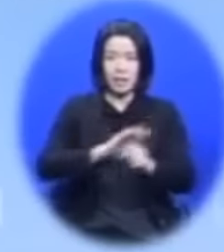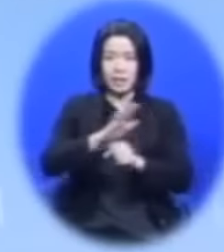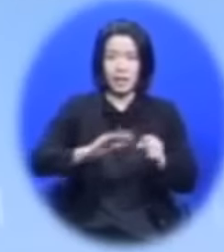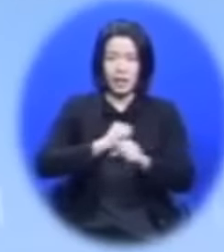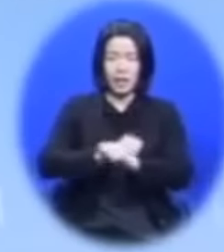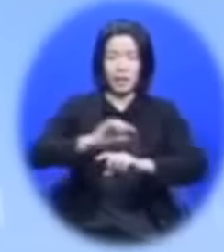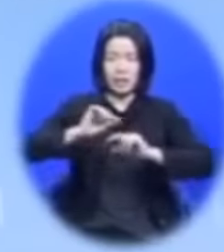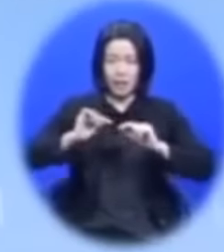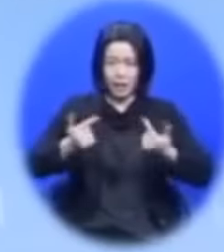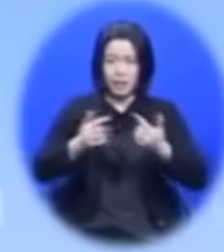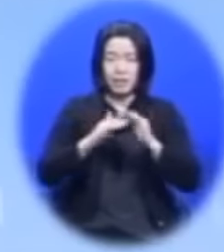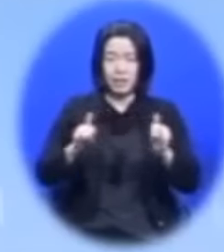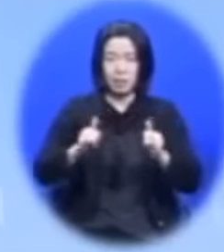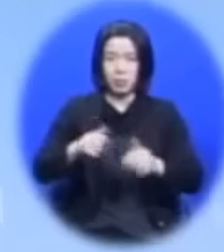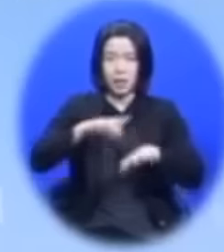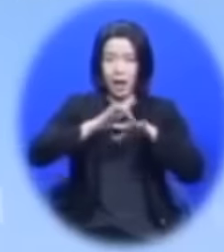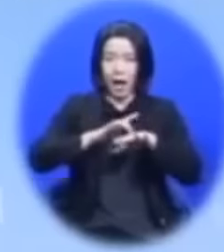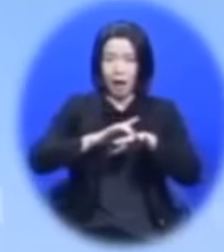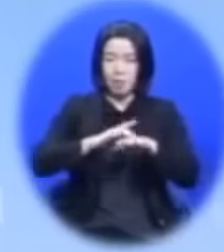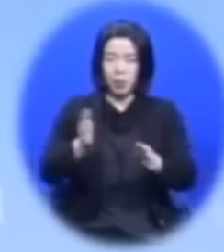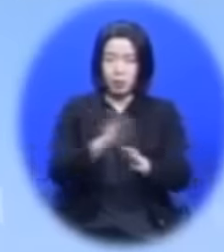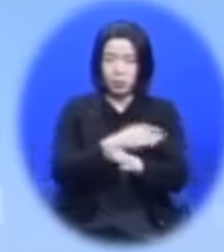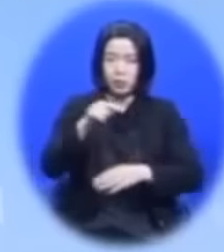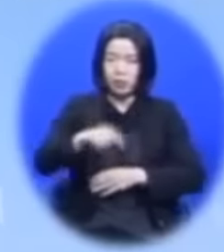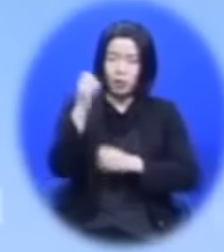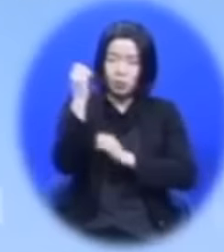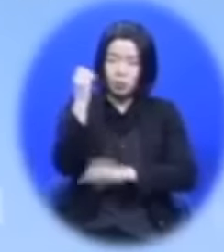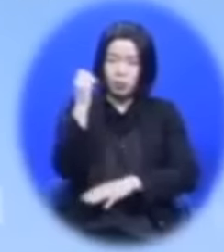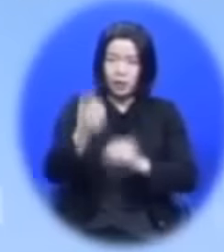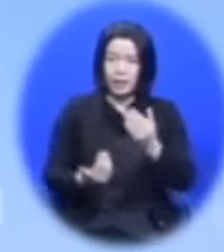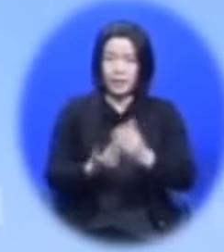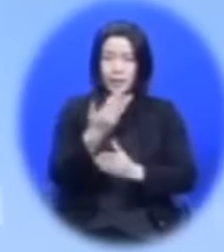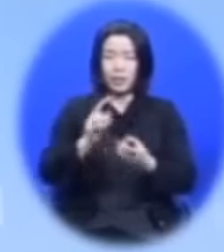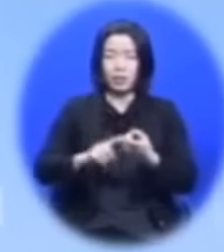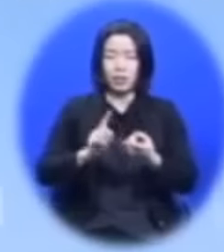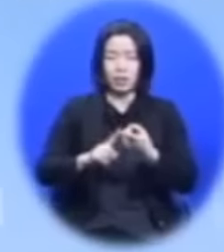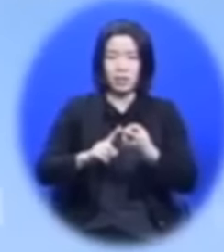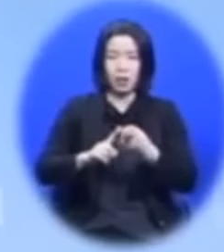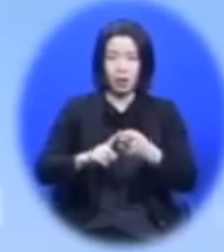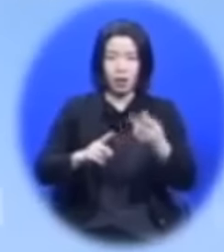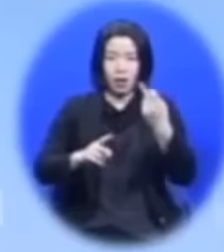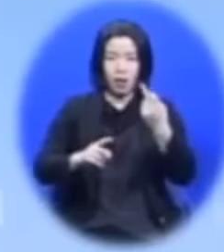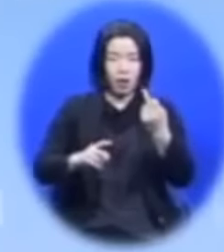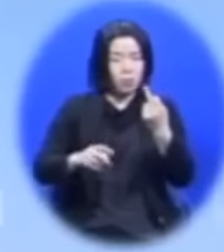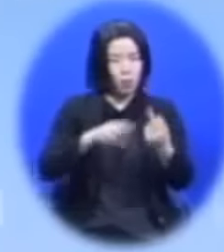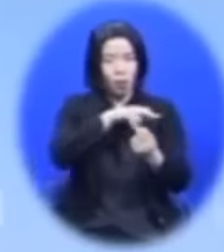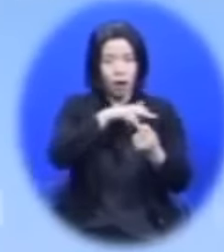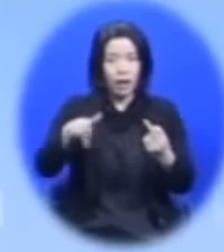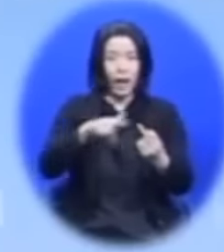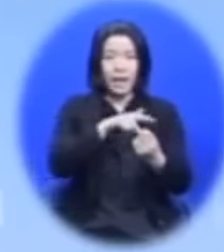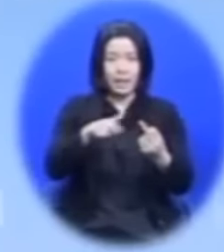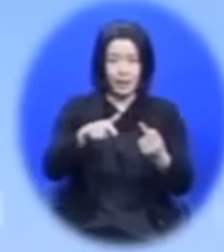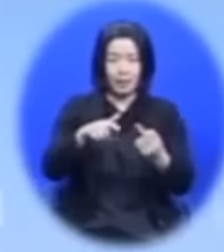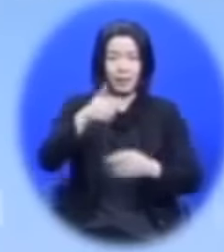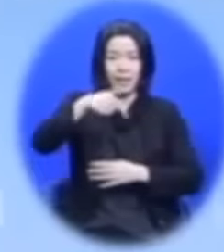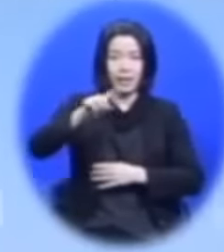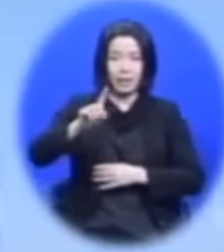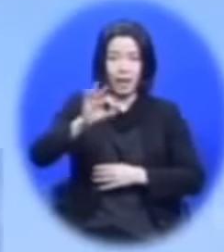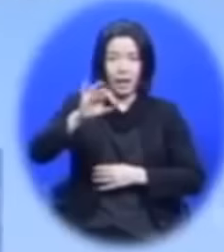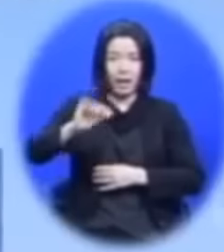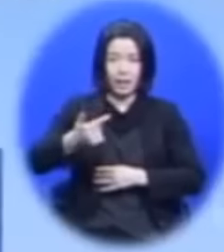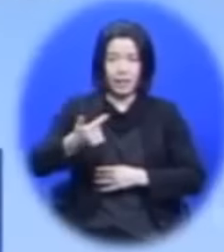사실 악마에게서부터 그 뿌리가 나왔다고 하는 것을 가인이라고 하는 사람을 예를 들어서 설명합니다.